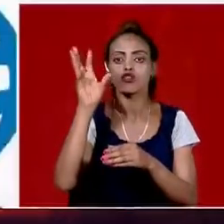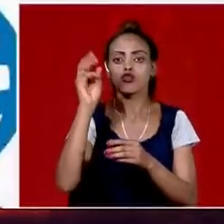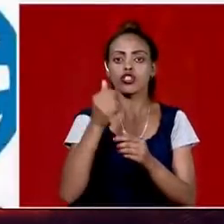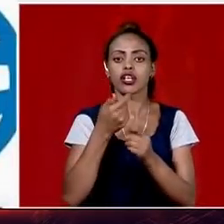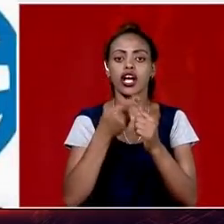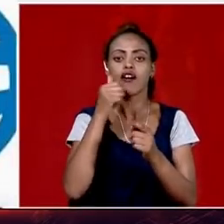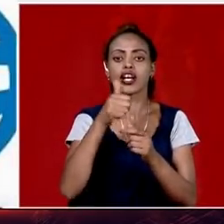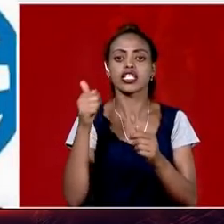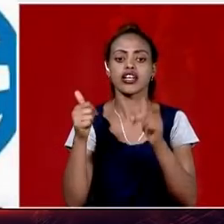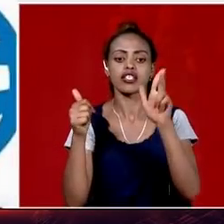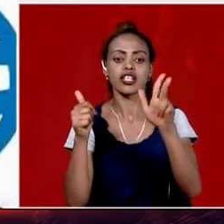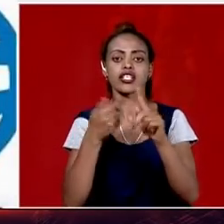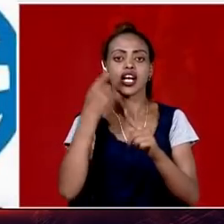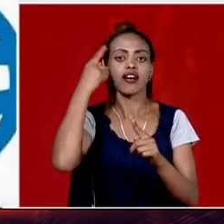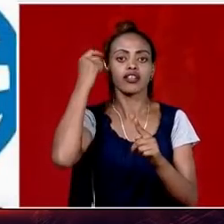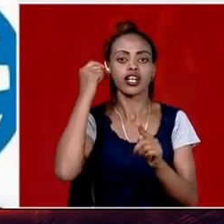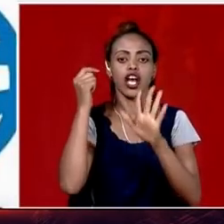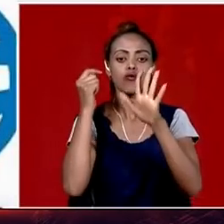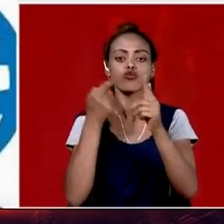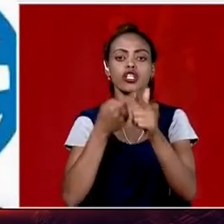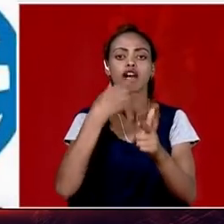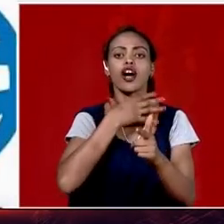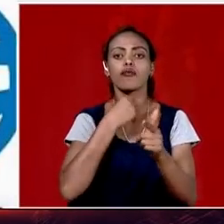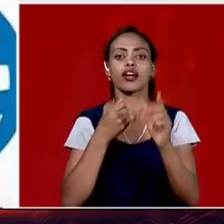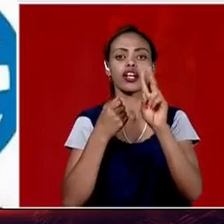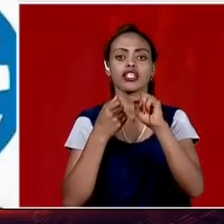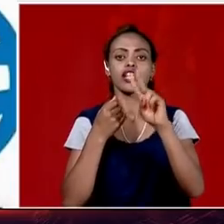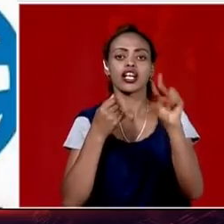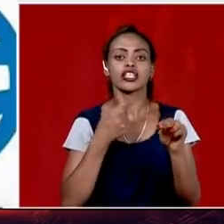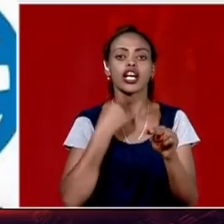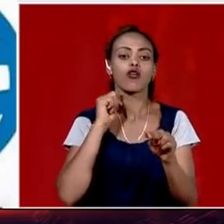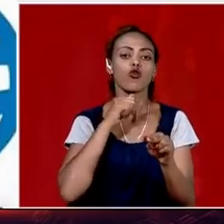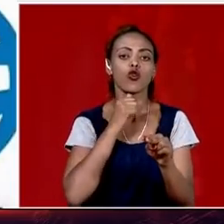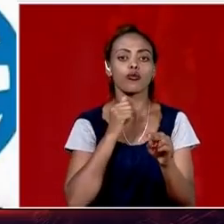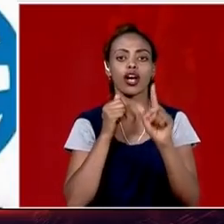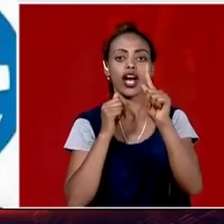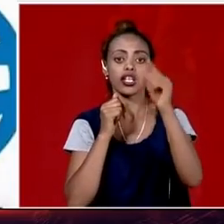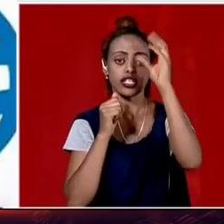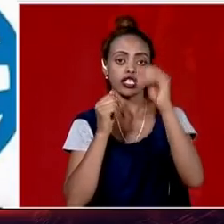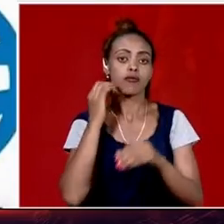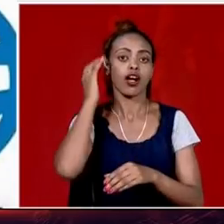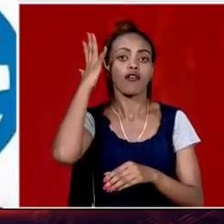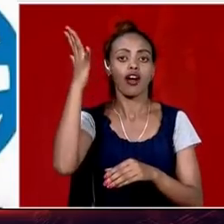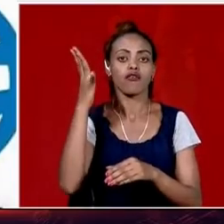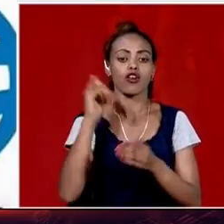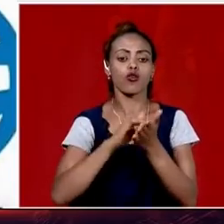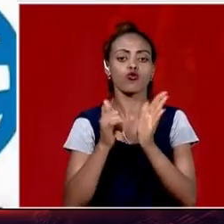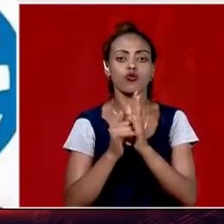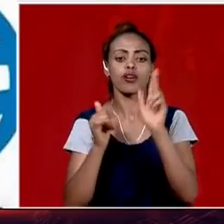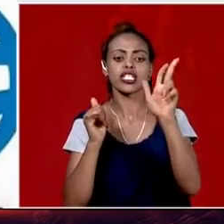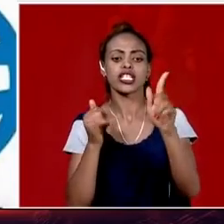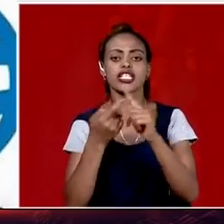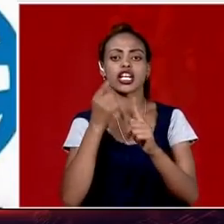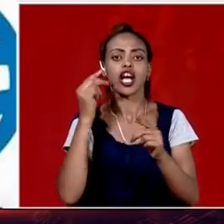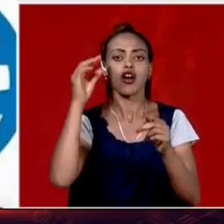الدساوة سلستة كاب تقرأي حموشتة كاب محراء عسران خلتن كاب أرمية حادث سب دماء كاب كل العفاركم ودماء سلستة سبات كاب